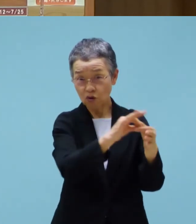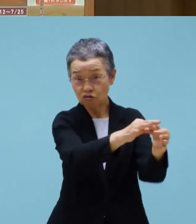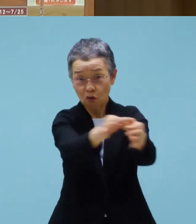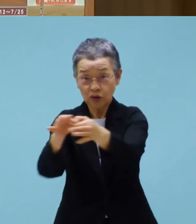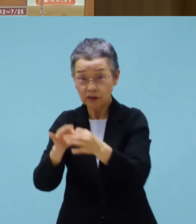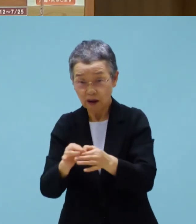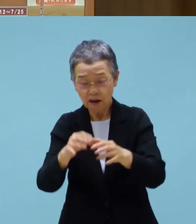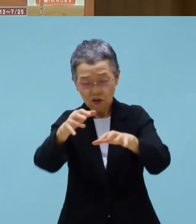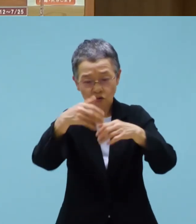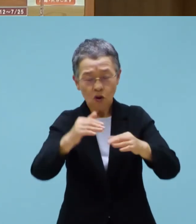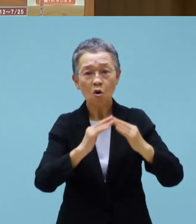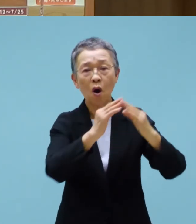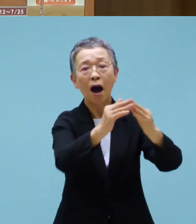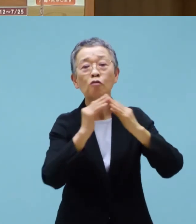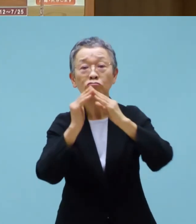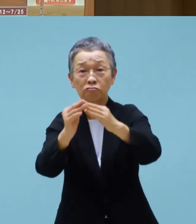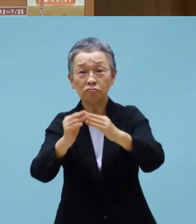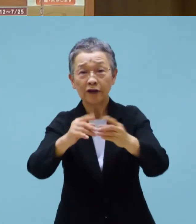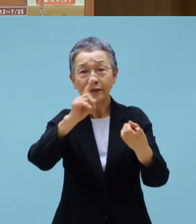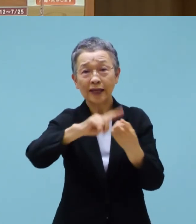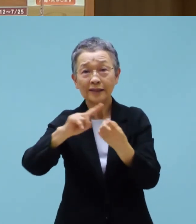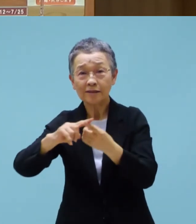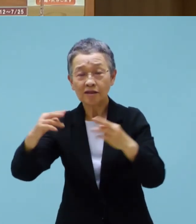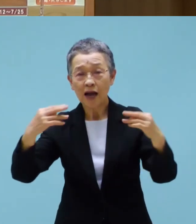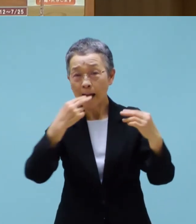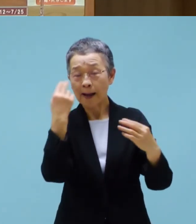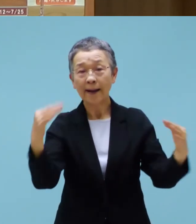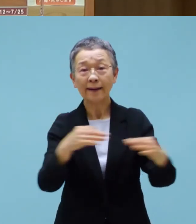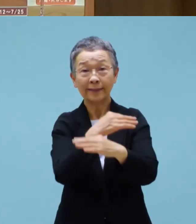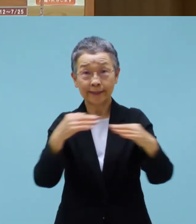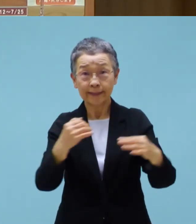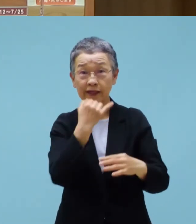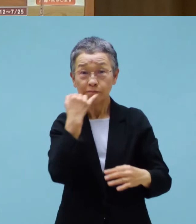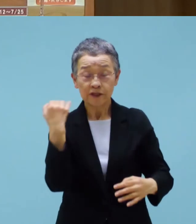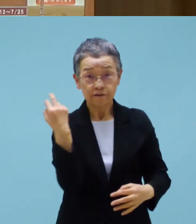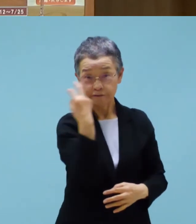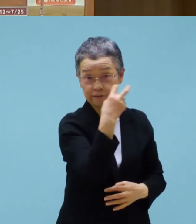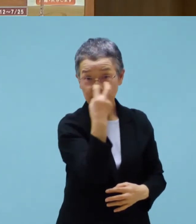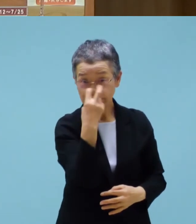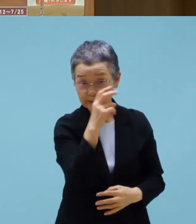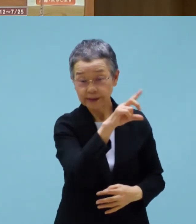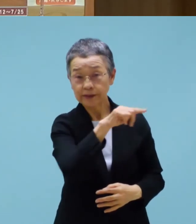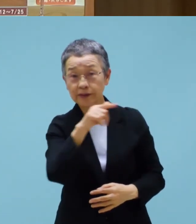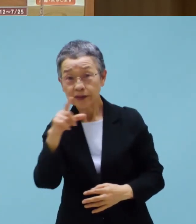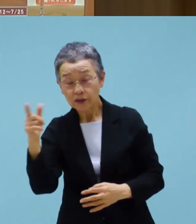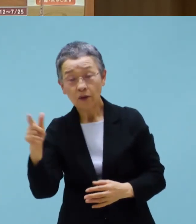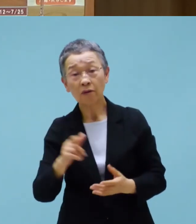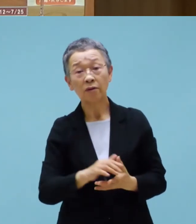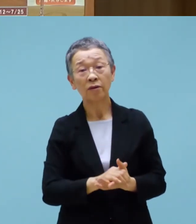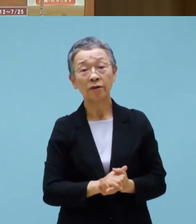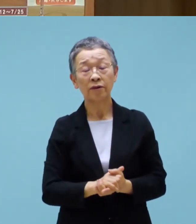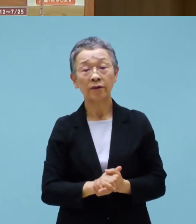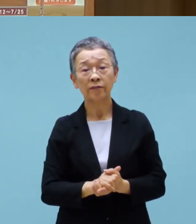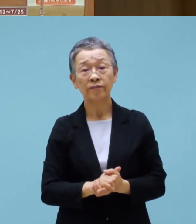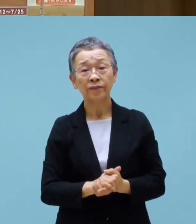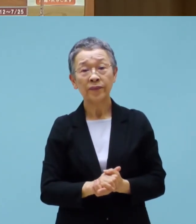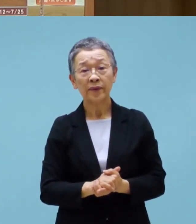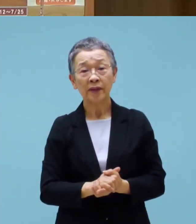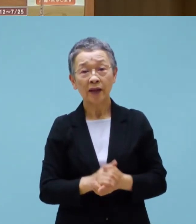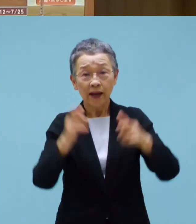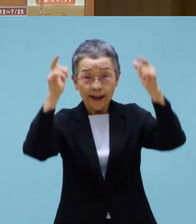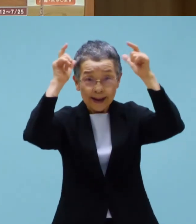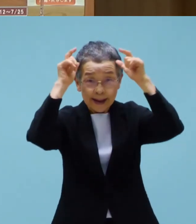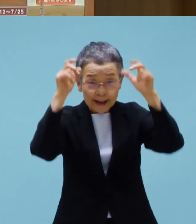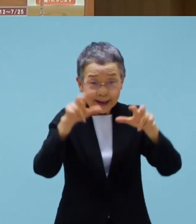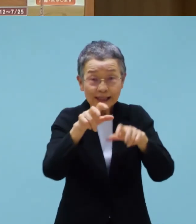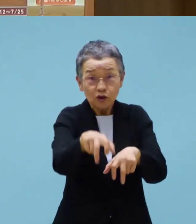ウスの適切な換気ですとか、水の管理やそういった家畜のですね、